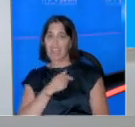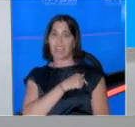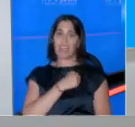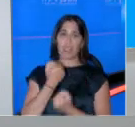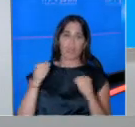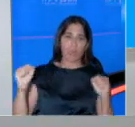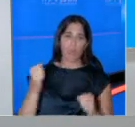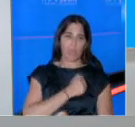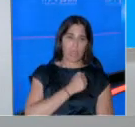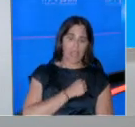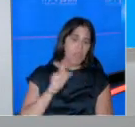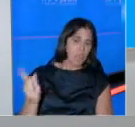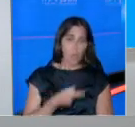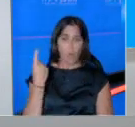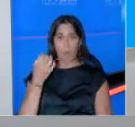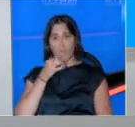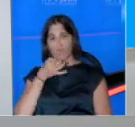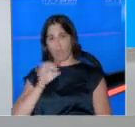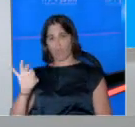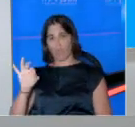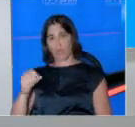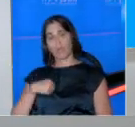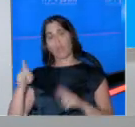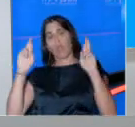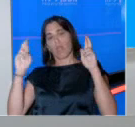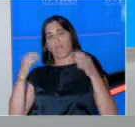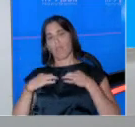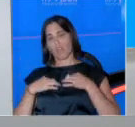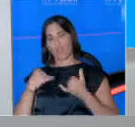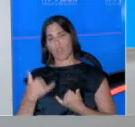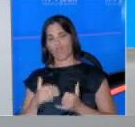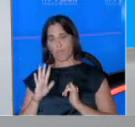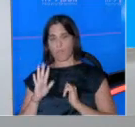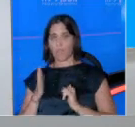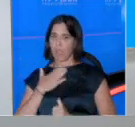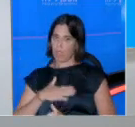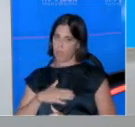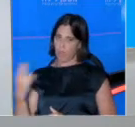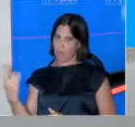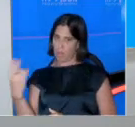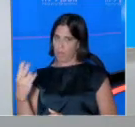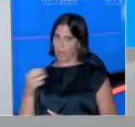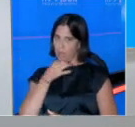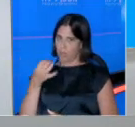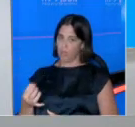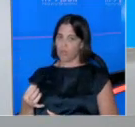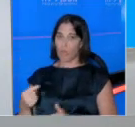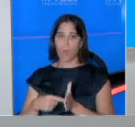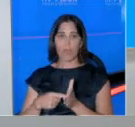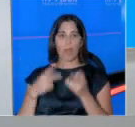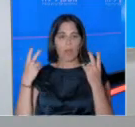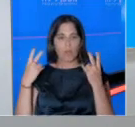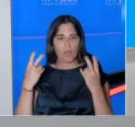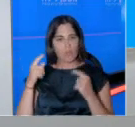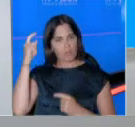דתיים, לכולנו בסופו של דבר יהיה טוב יותר. וזו גם התקווה שלי ב... אני רוצה רגע, אני רוצה בין שתיכן לשאול את השאלה הזאת, כי כן חשוב, וזה